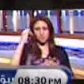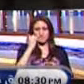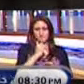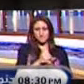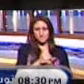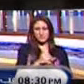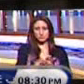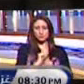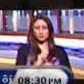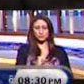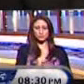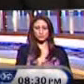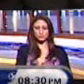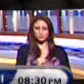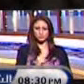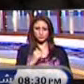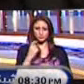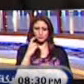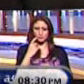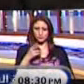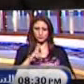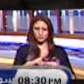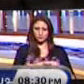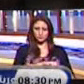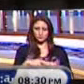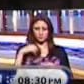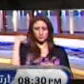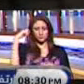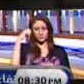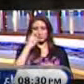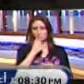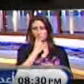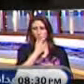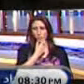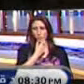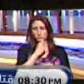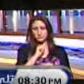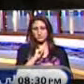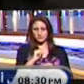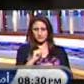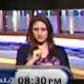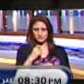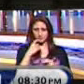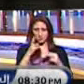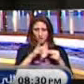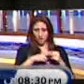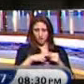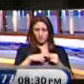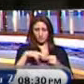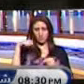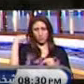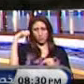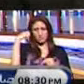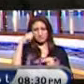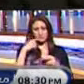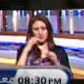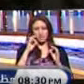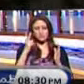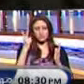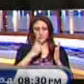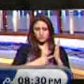عليهم، ويجعل إن ويغل رد رئيس الجمهورية إذا ما رفض وزير أو رئيس الوزراء أن يوقع